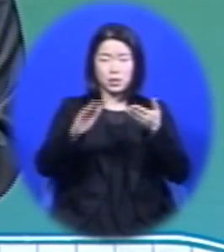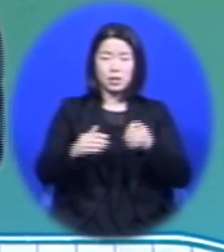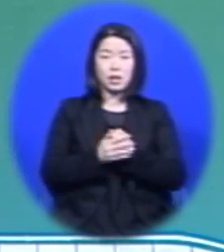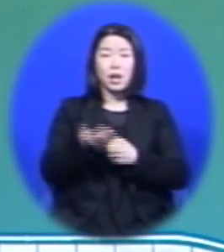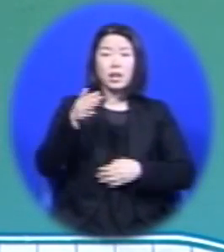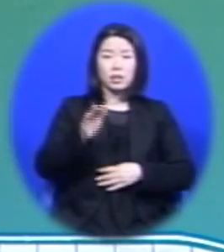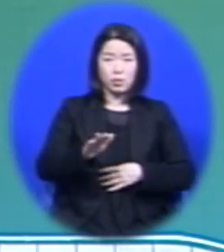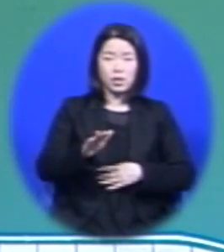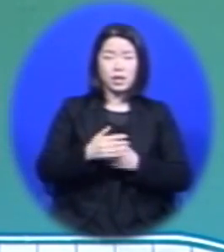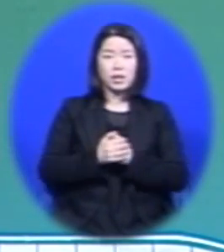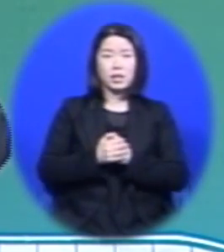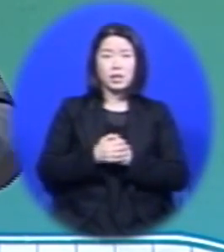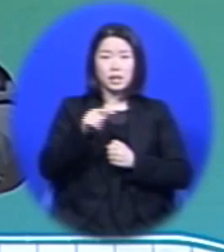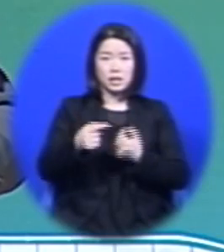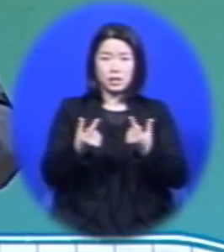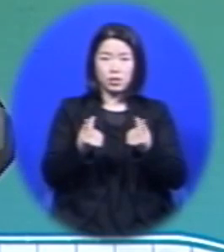그런데 이렇게